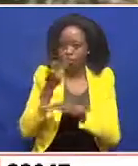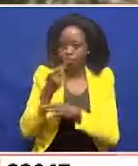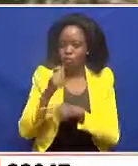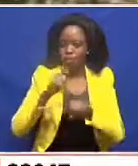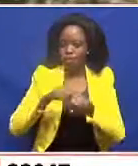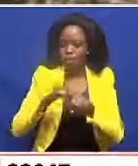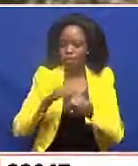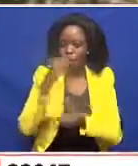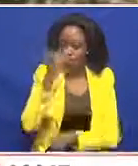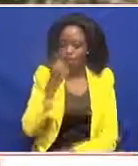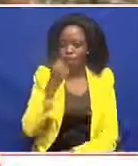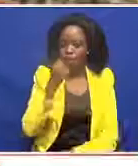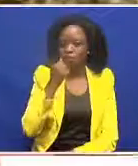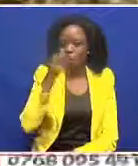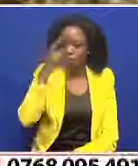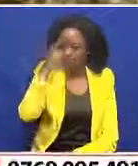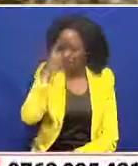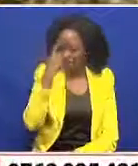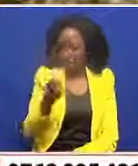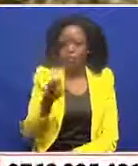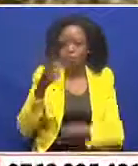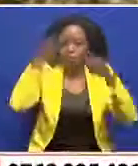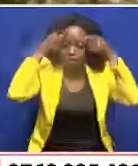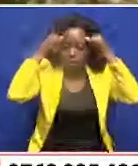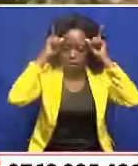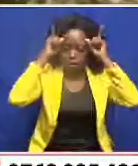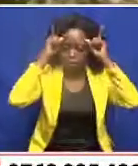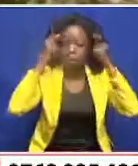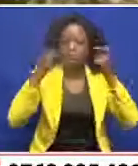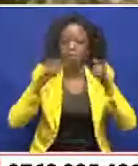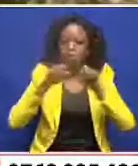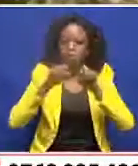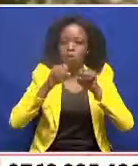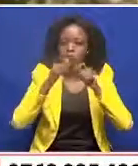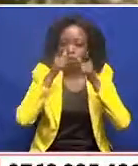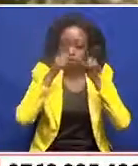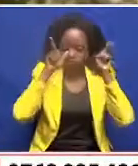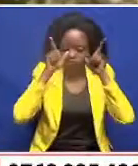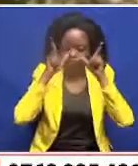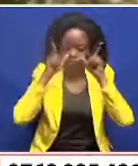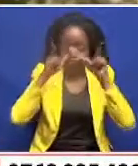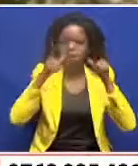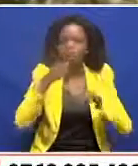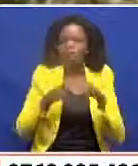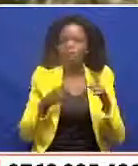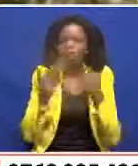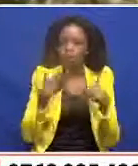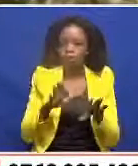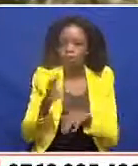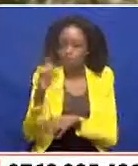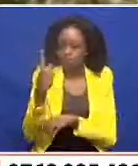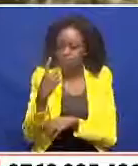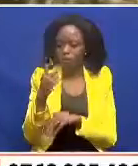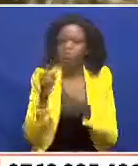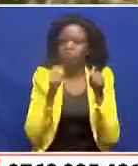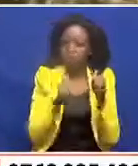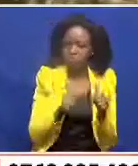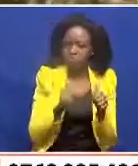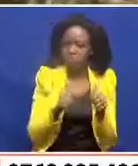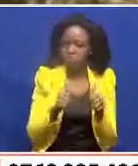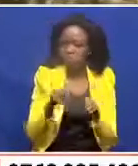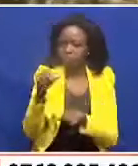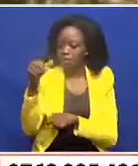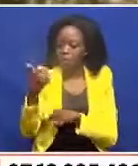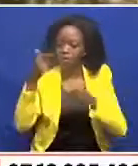naye sababu ilikuwa ni ng'ombe kisirani tukakata pembe ambayo niliweza kuona hiyo pia alama nikaona ng'ombe ya kwanza ako sawa upande ule mwingine yule